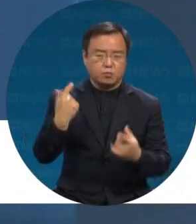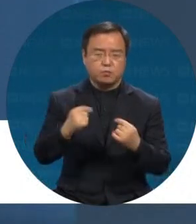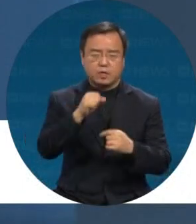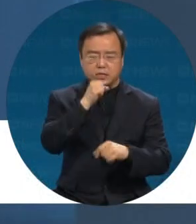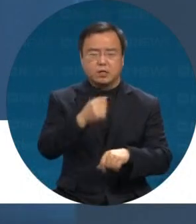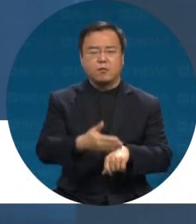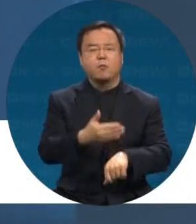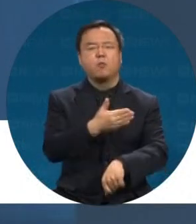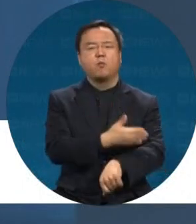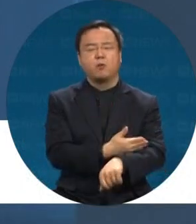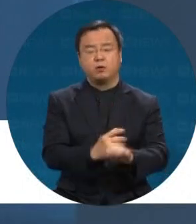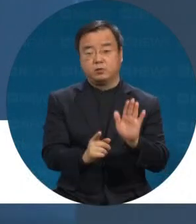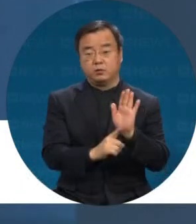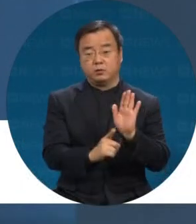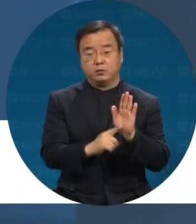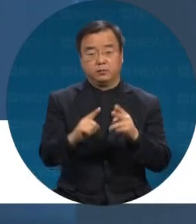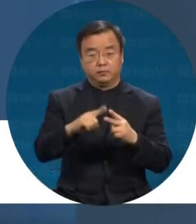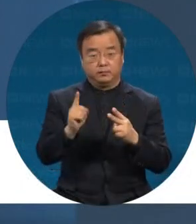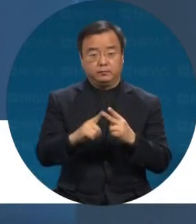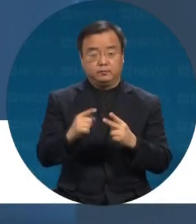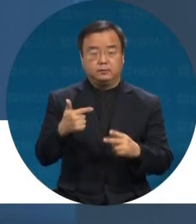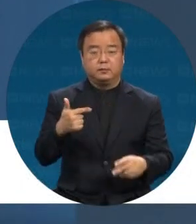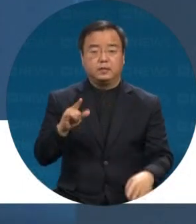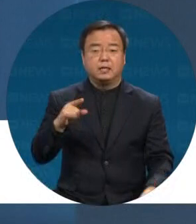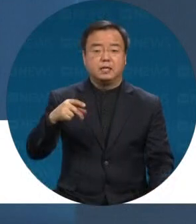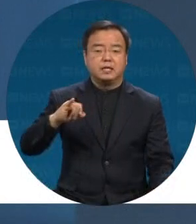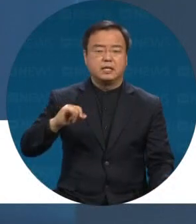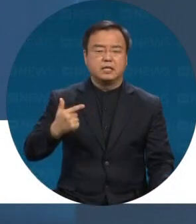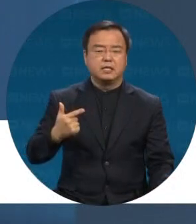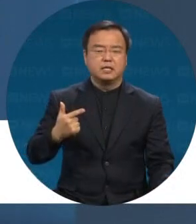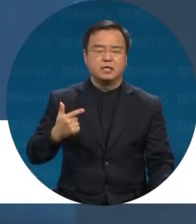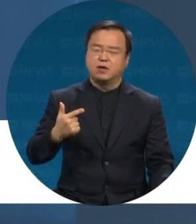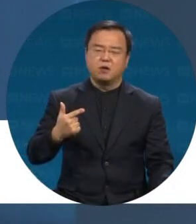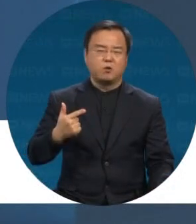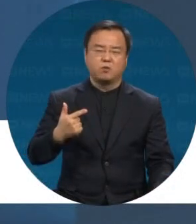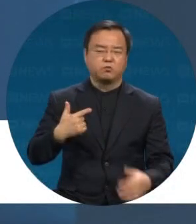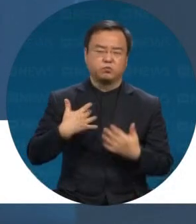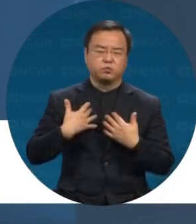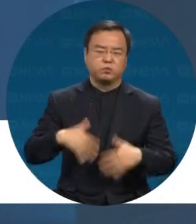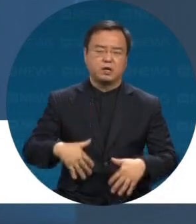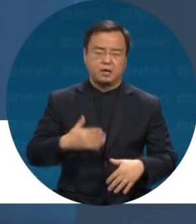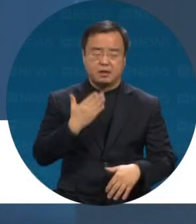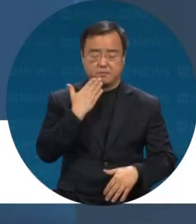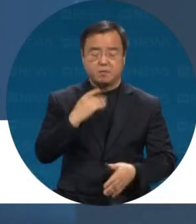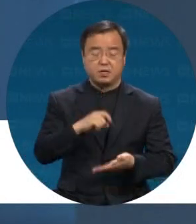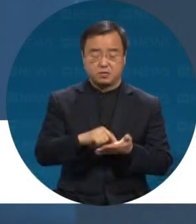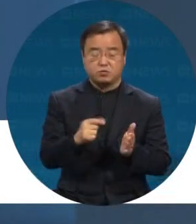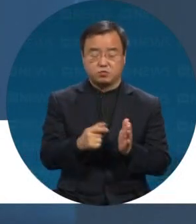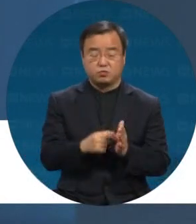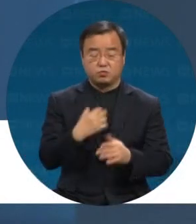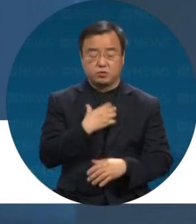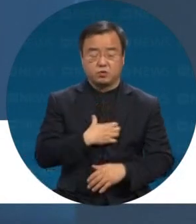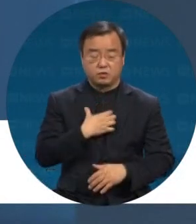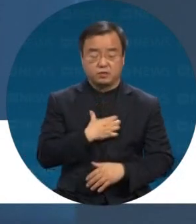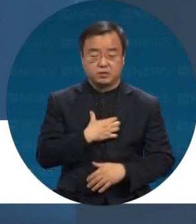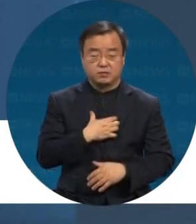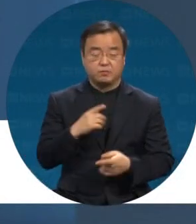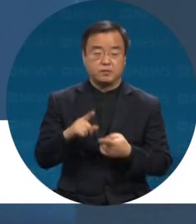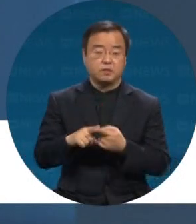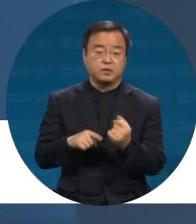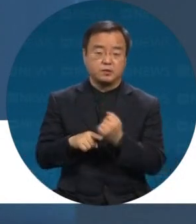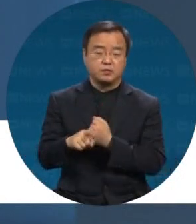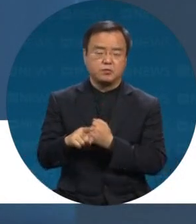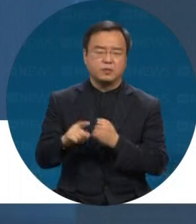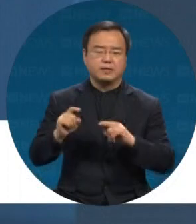부풀리기 또 내신이 무력화될 그런 우려가 있습니다 그렇게 되면 사교육 인프라가 좋은 대도시 고등학교로